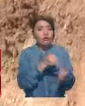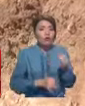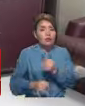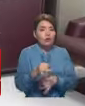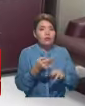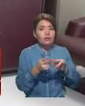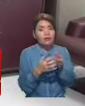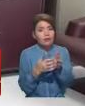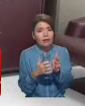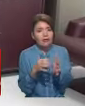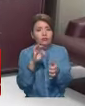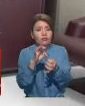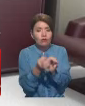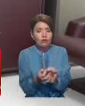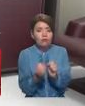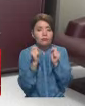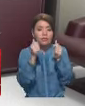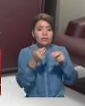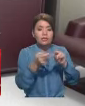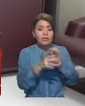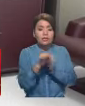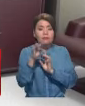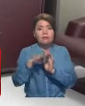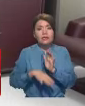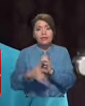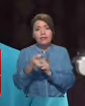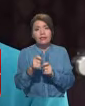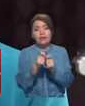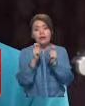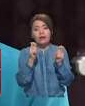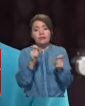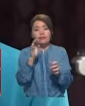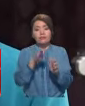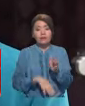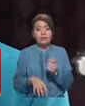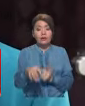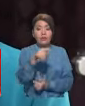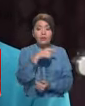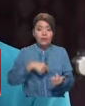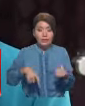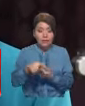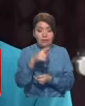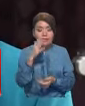и о том, как наверстать годы без геологических открытий. Конечно, у нас